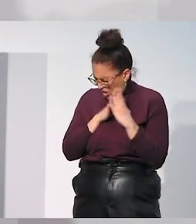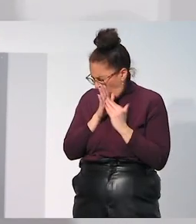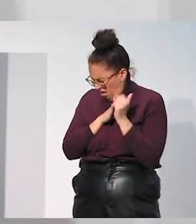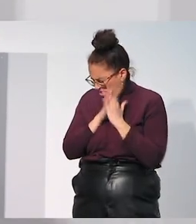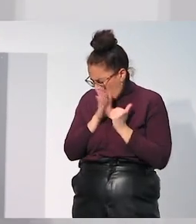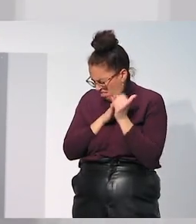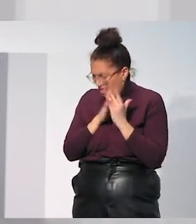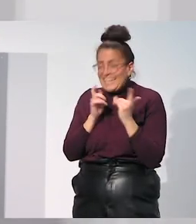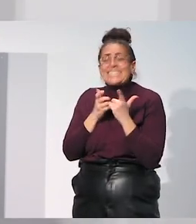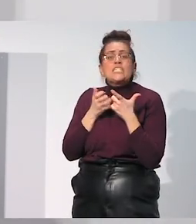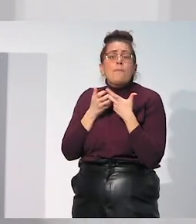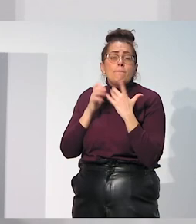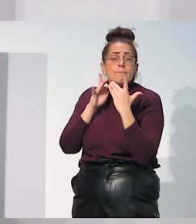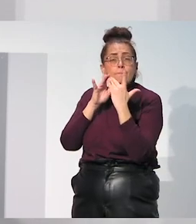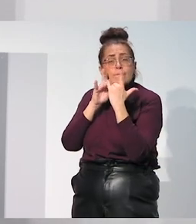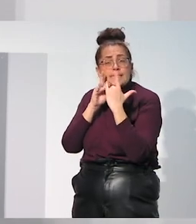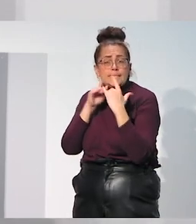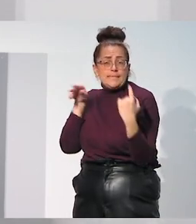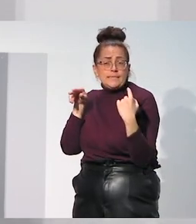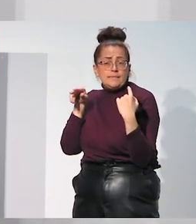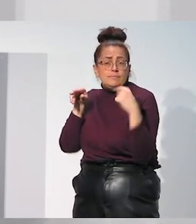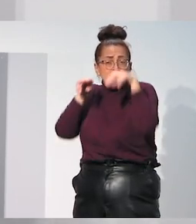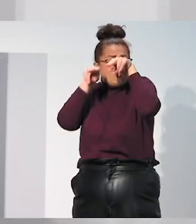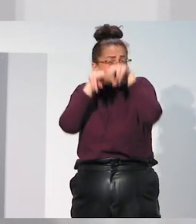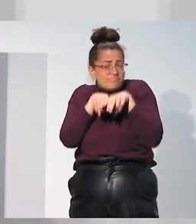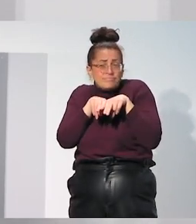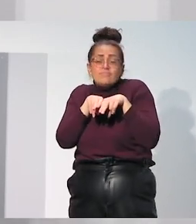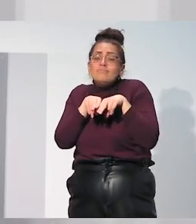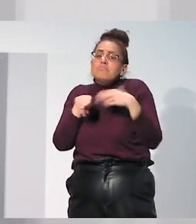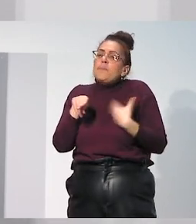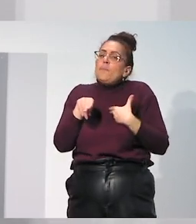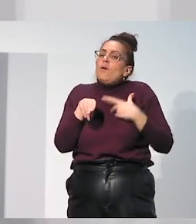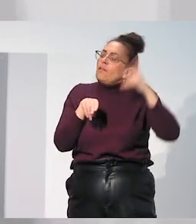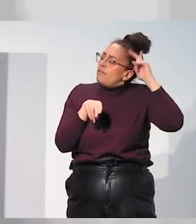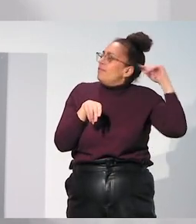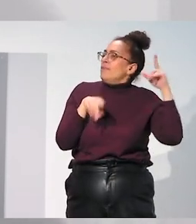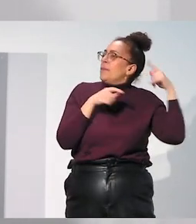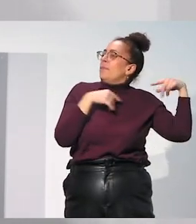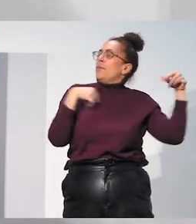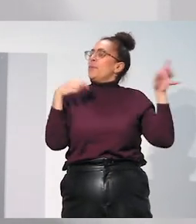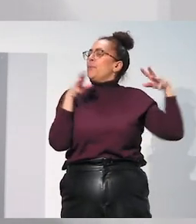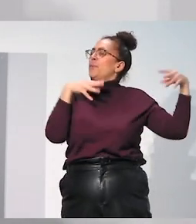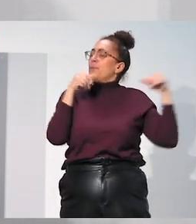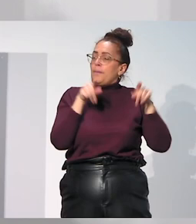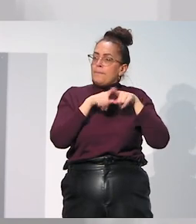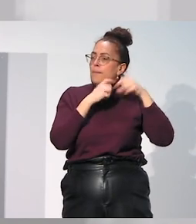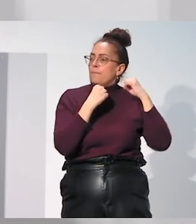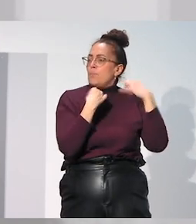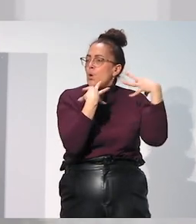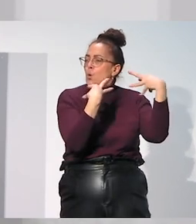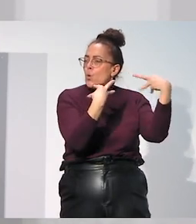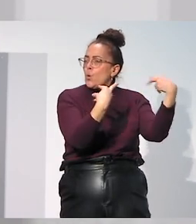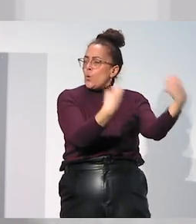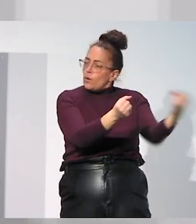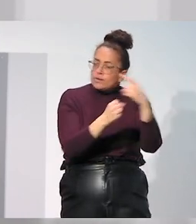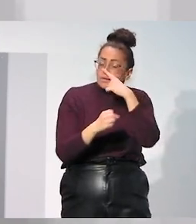dans le parfum, l'odeur des cheveux dénoués de sa mère dans le lit. Et quand l'homme revient, il faut lui rendre sa